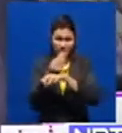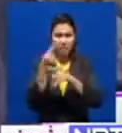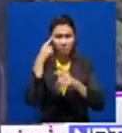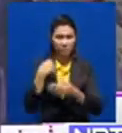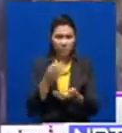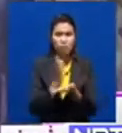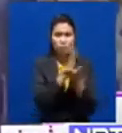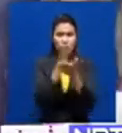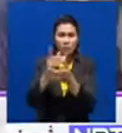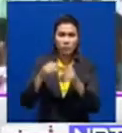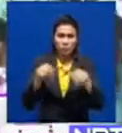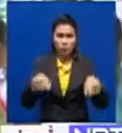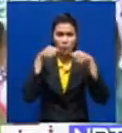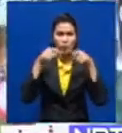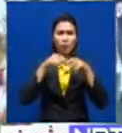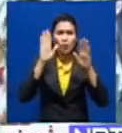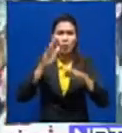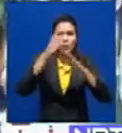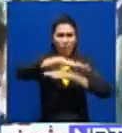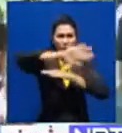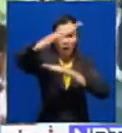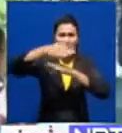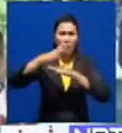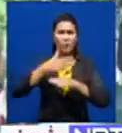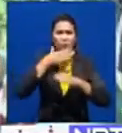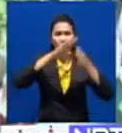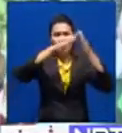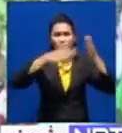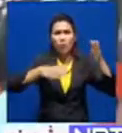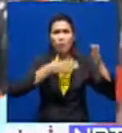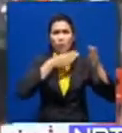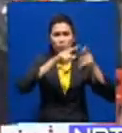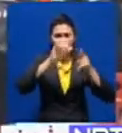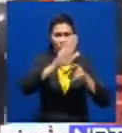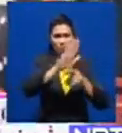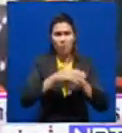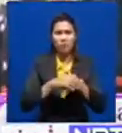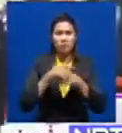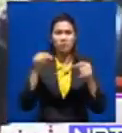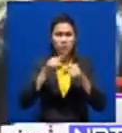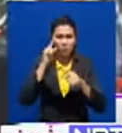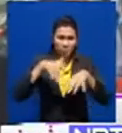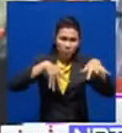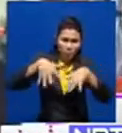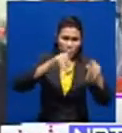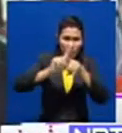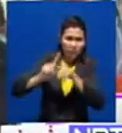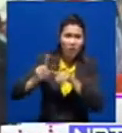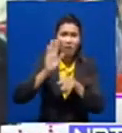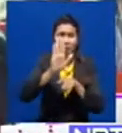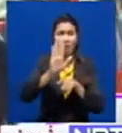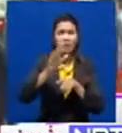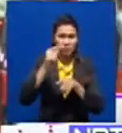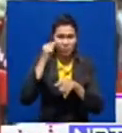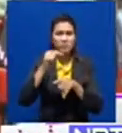กันหนาวให้กับชาวเขาที่ราบสูงโรงเรียนบ้านคลองมดแดงสาขาปากทาบ้านชมรมใครหมู่ที่